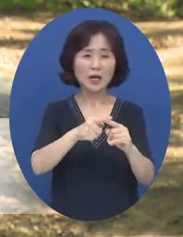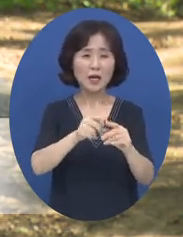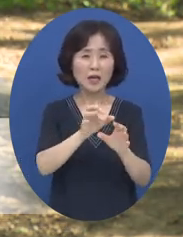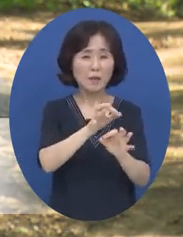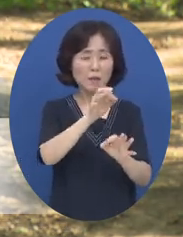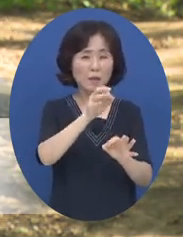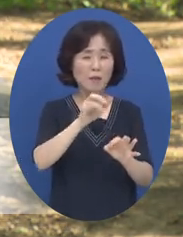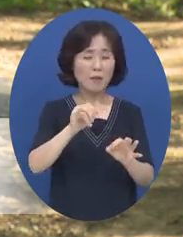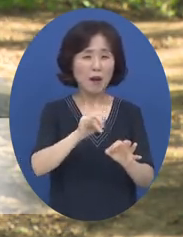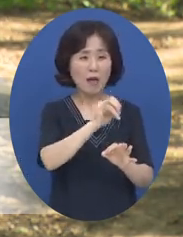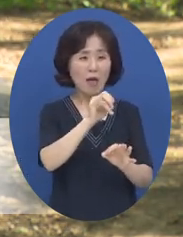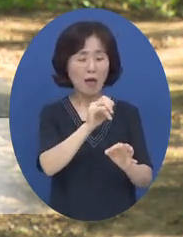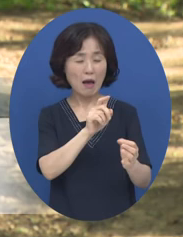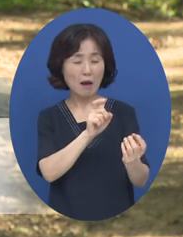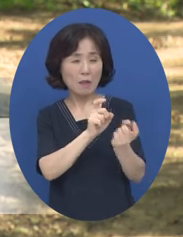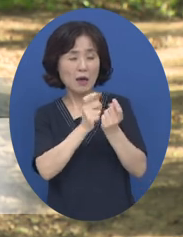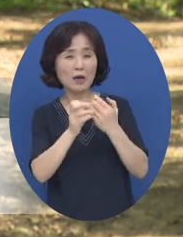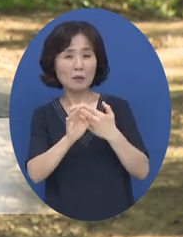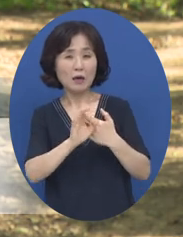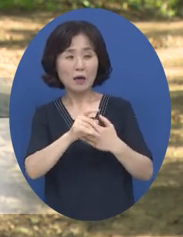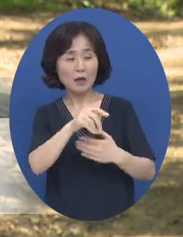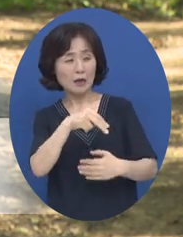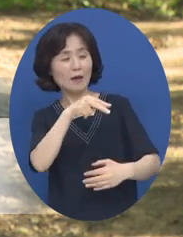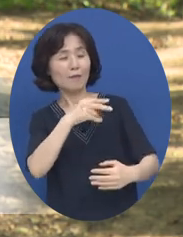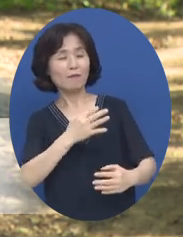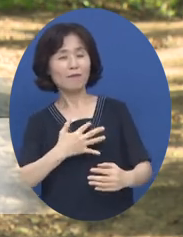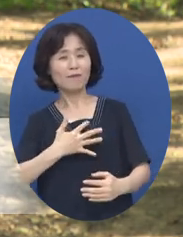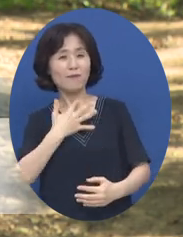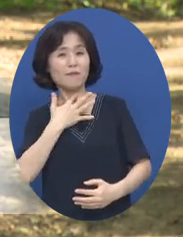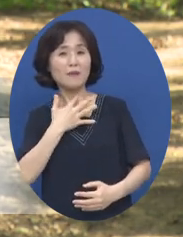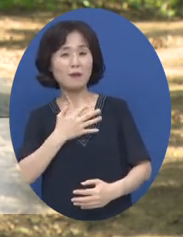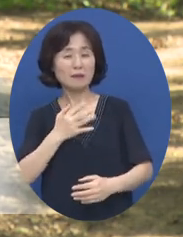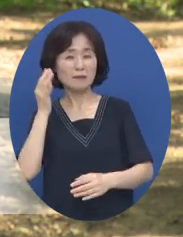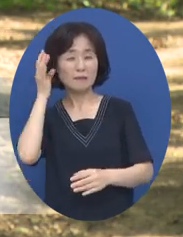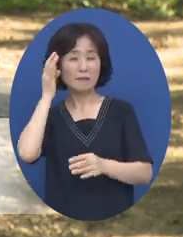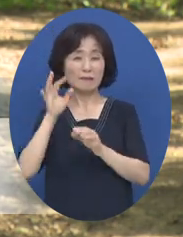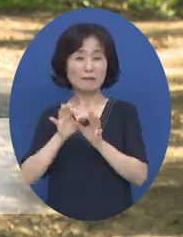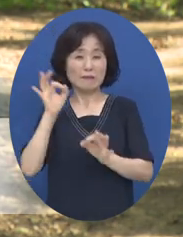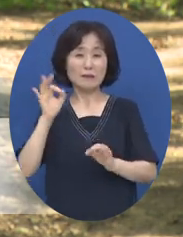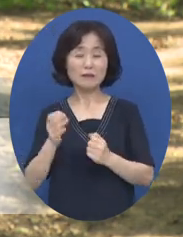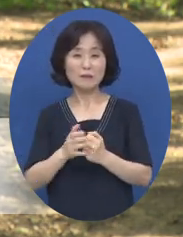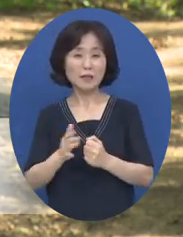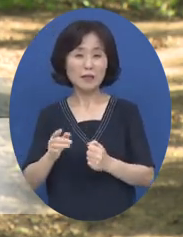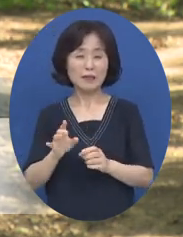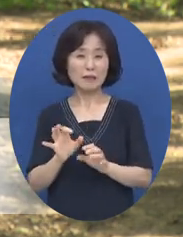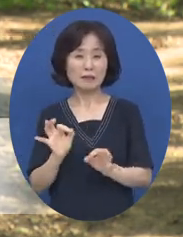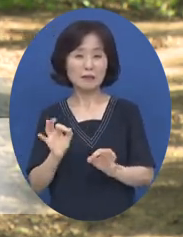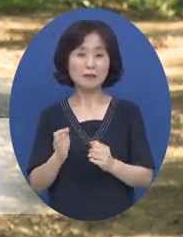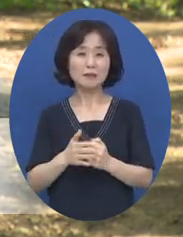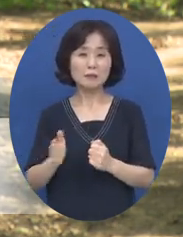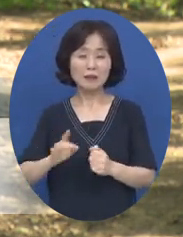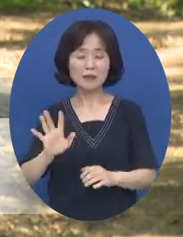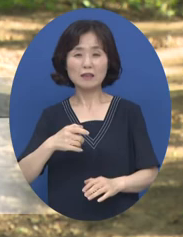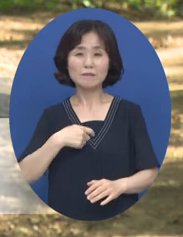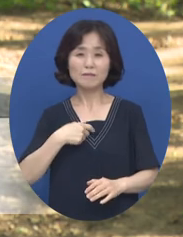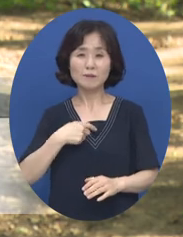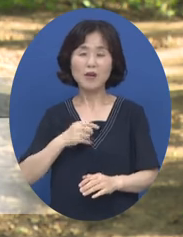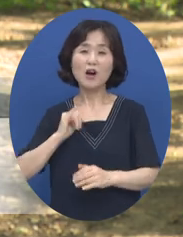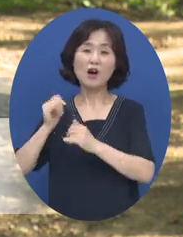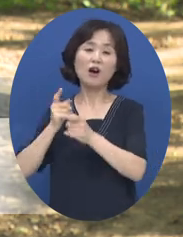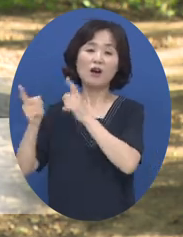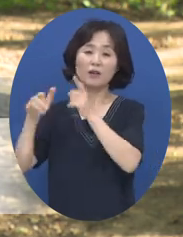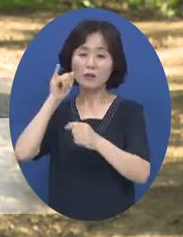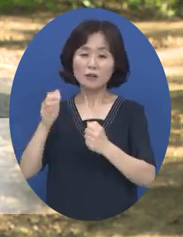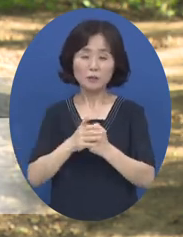대벌레하고 마주치면 이제 혐오스럽다고 그래서 이제 저희 쪽으로 이제 민원이 들어오고 있는 상황이거든요. 저희가 인력을 동원하고 이제 지상 방제를 하고